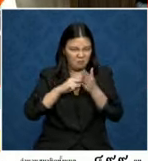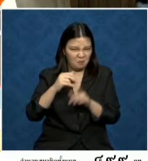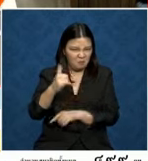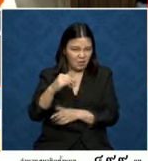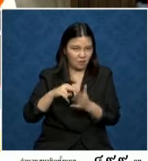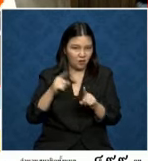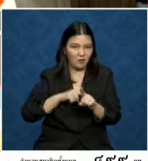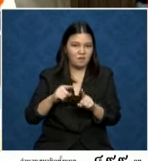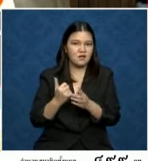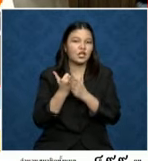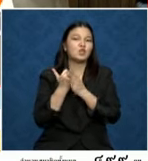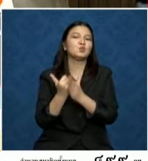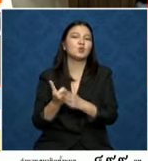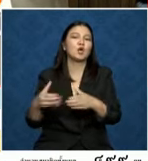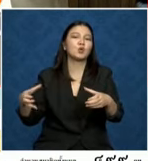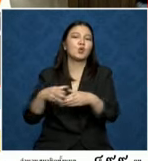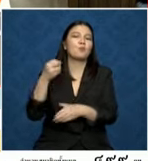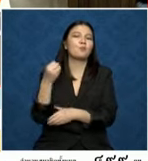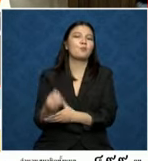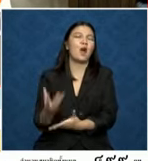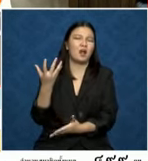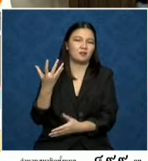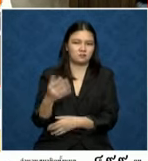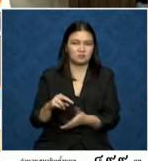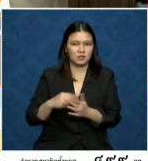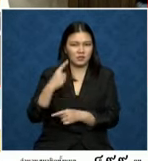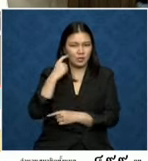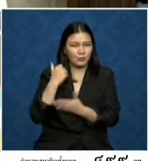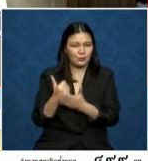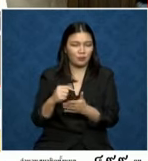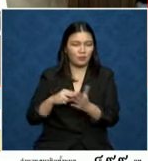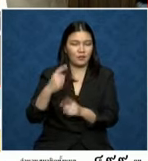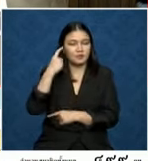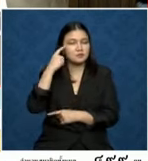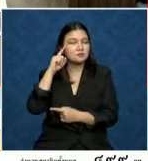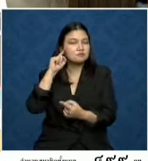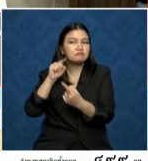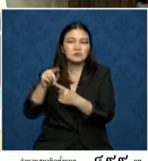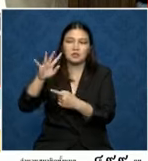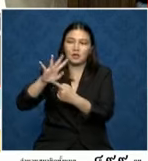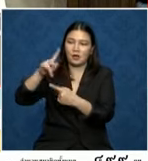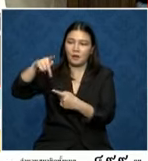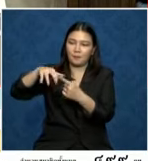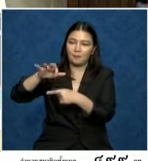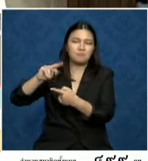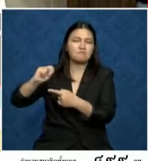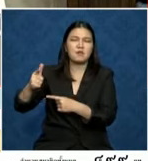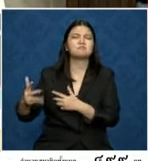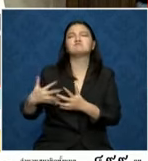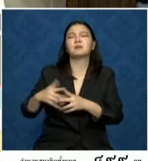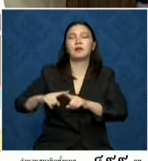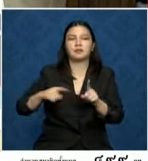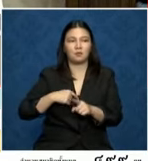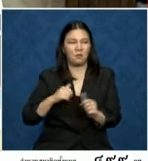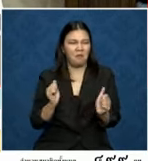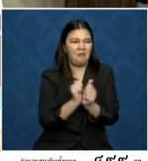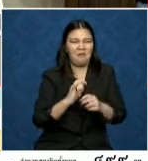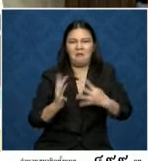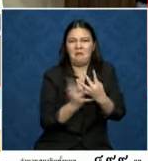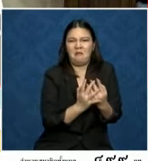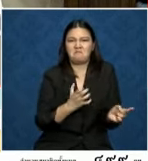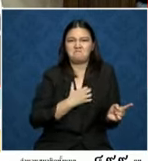ซึ่งกลุ่มดังกล่าวนั้นไม่ได้เกรงกลัวต่อความผิดทางแพ่งแต่กลับหวั่นหวาดหวั่นกับห้องขังโด